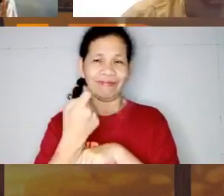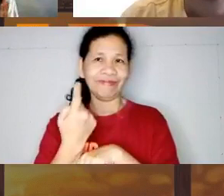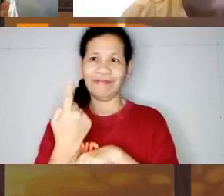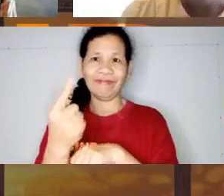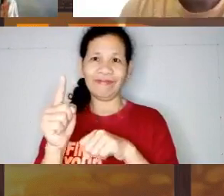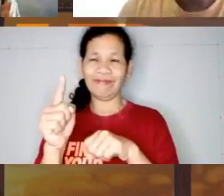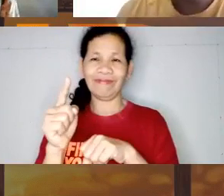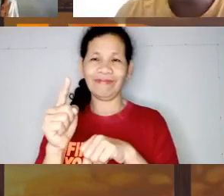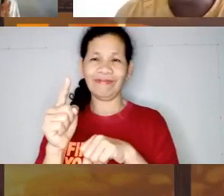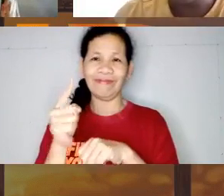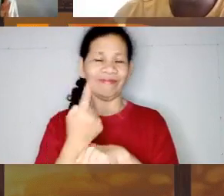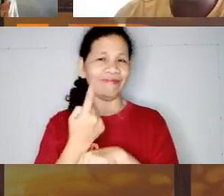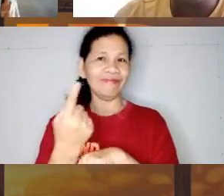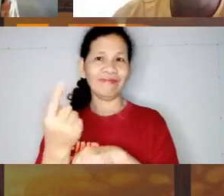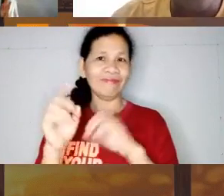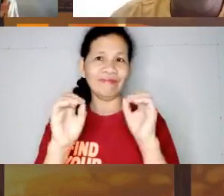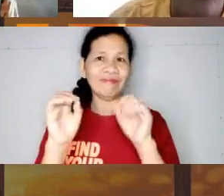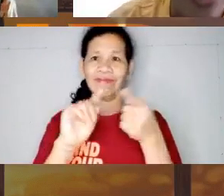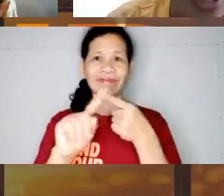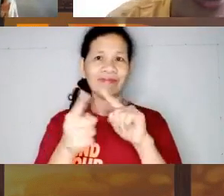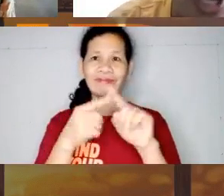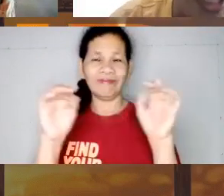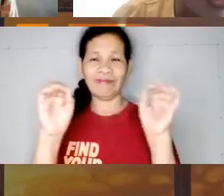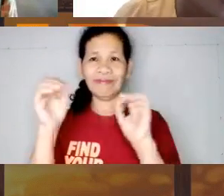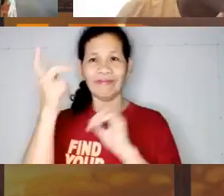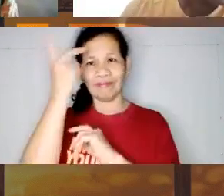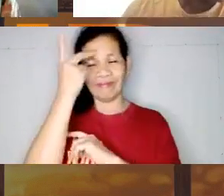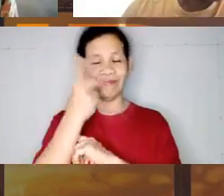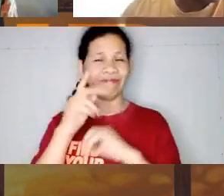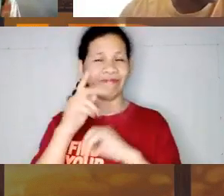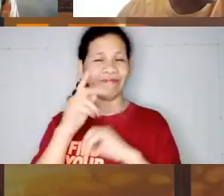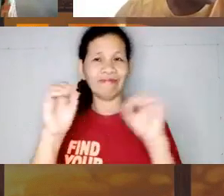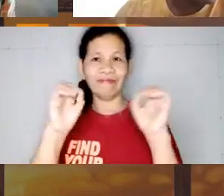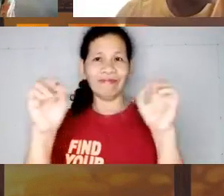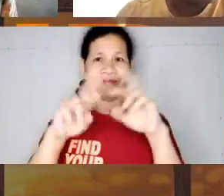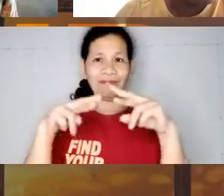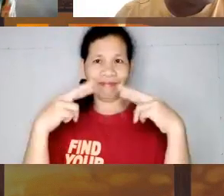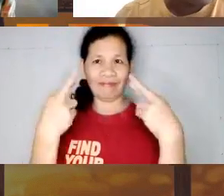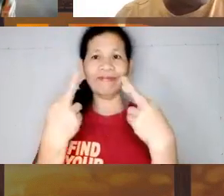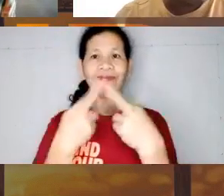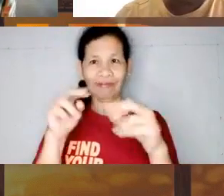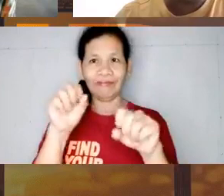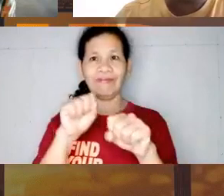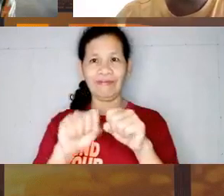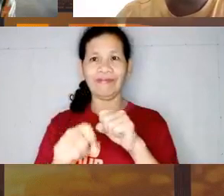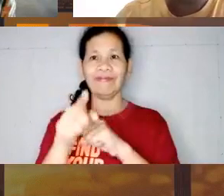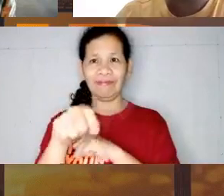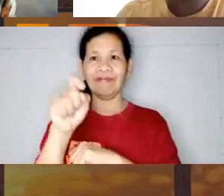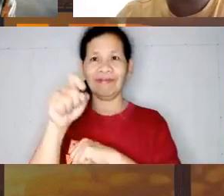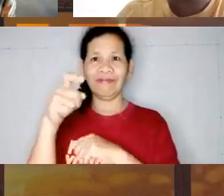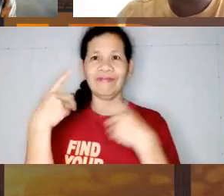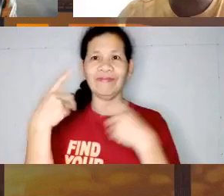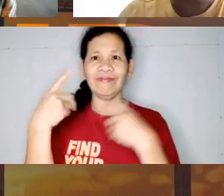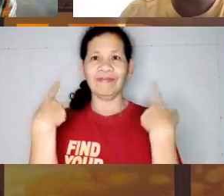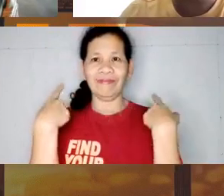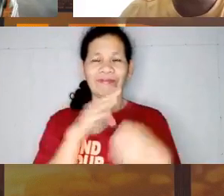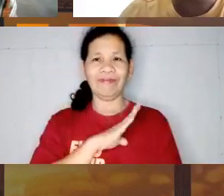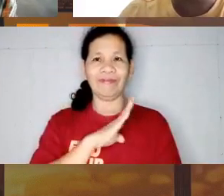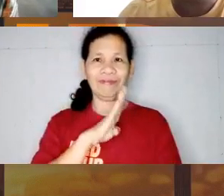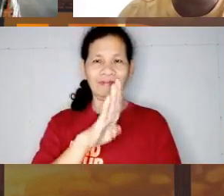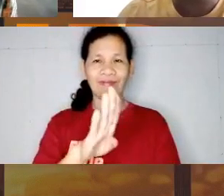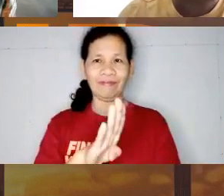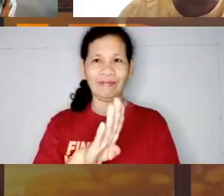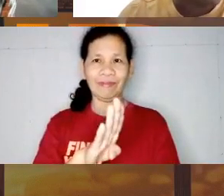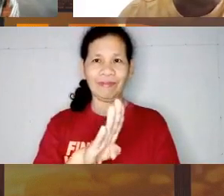akong parents doon, wala akong mga kamag-anak. Kita ko, kailangan kong maging malakas ang loob